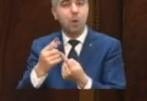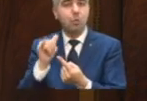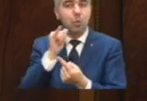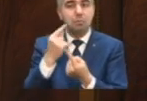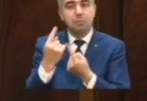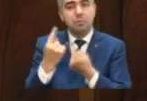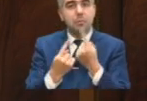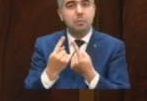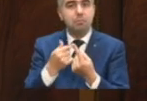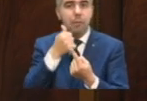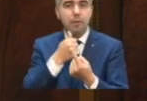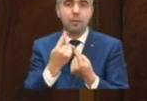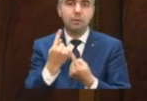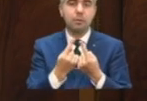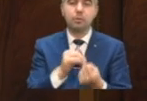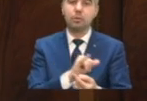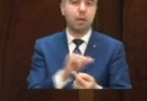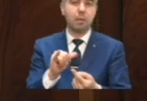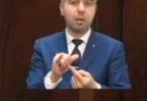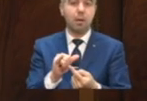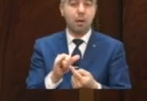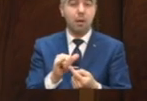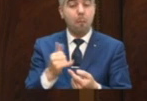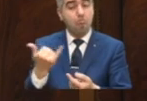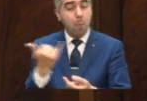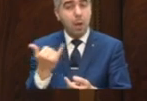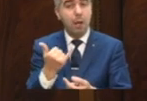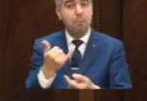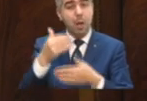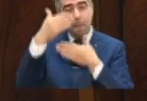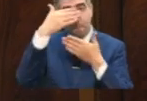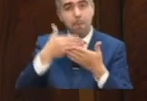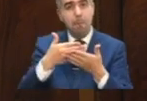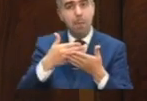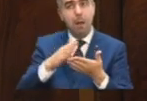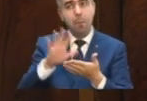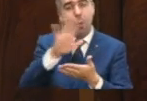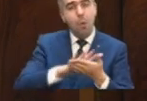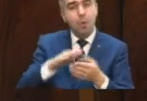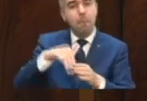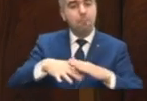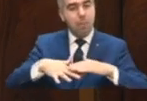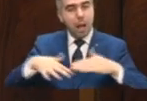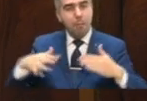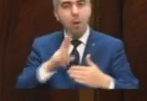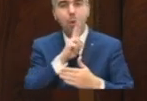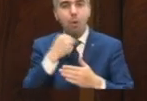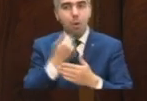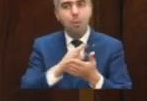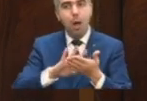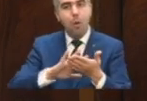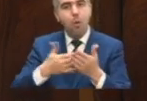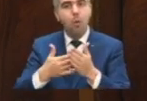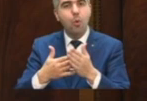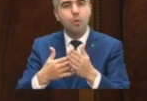جميع كحكومه كبرلمان كمؤسسات وهو هذا الشيء نقيوه، نصفيوه هذا الشيء. الا كانت شي حاجه